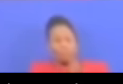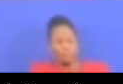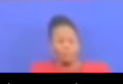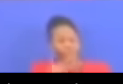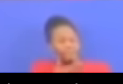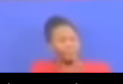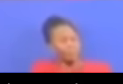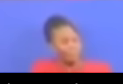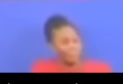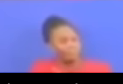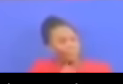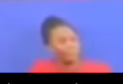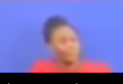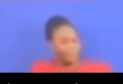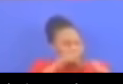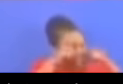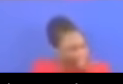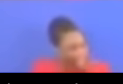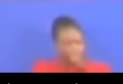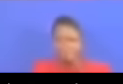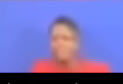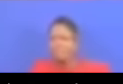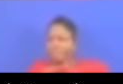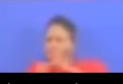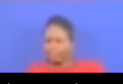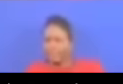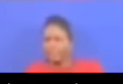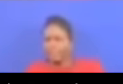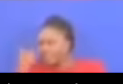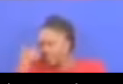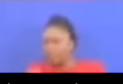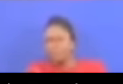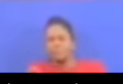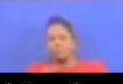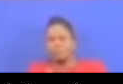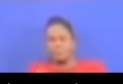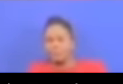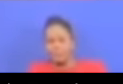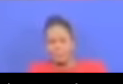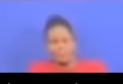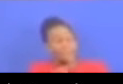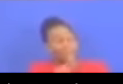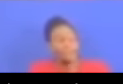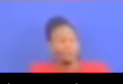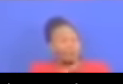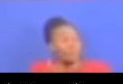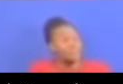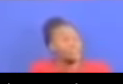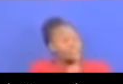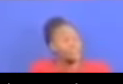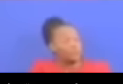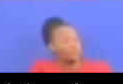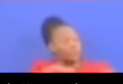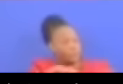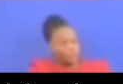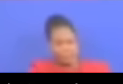nimelia kama ni kumadhalilishwa nimedhalilishwa lakini imani haikuhusika nimewahi kusema there is a problem of governance ina